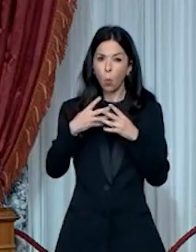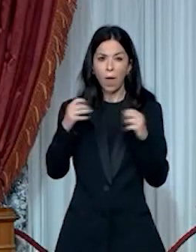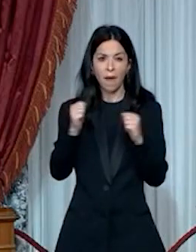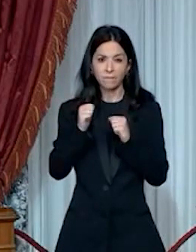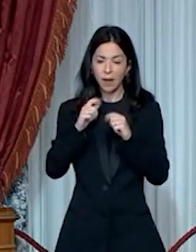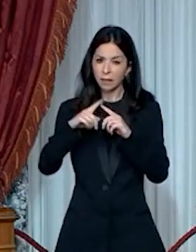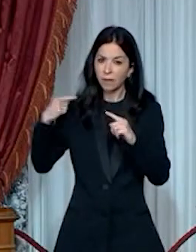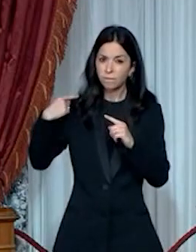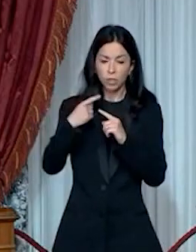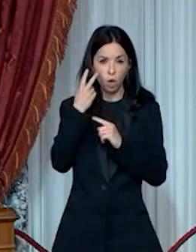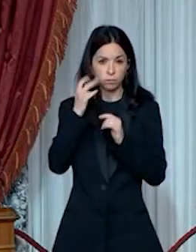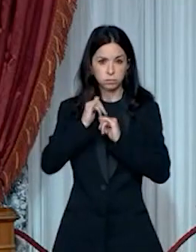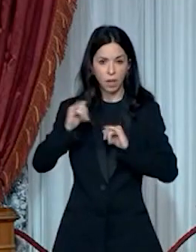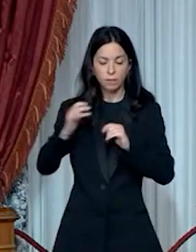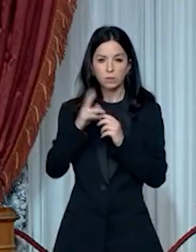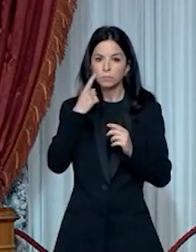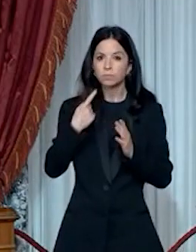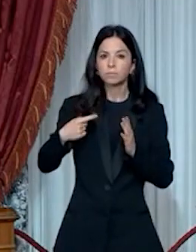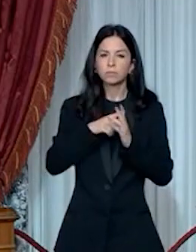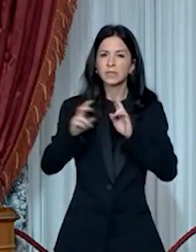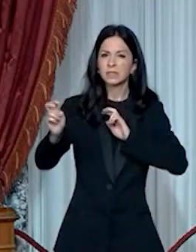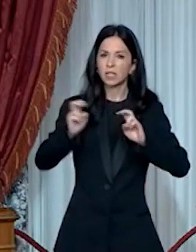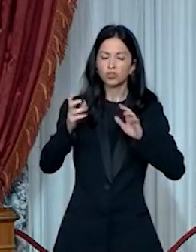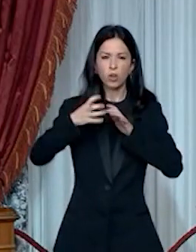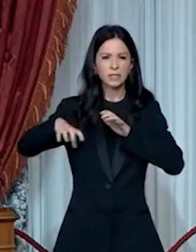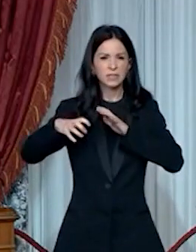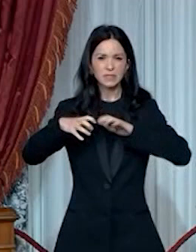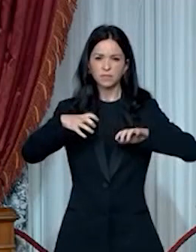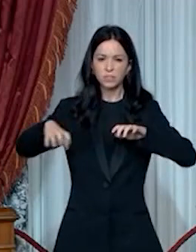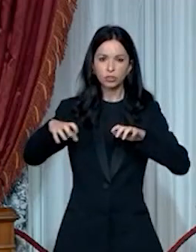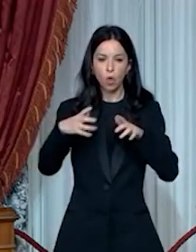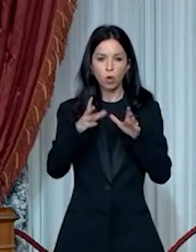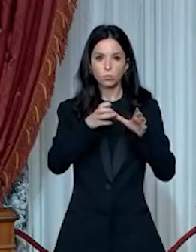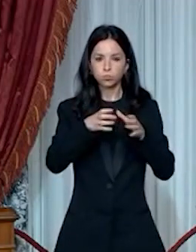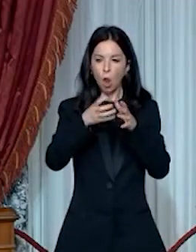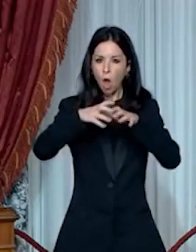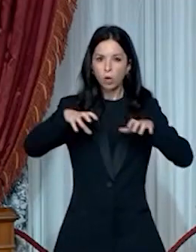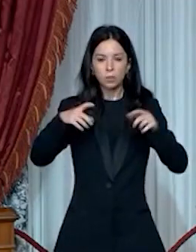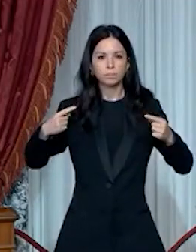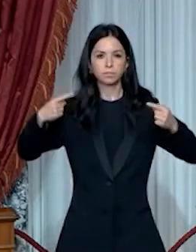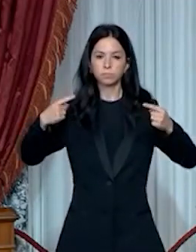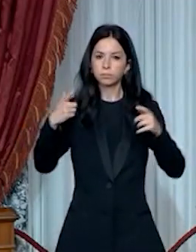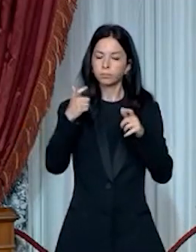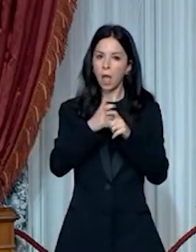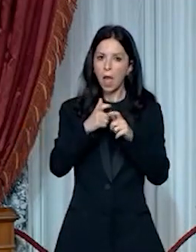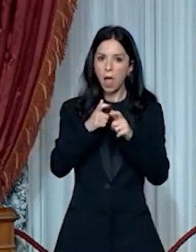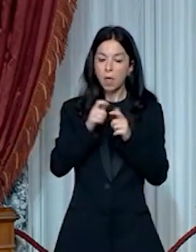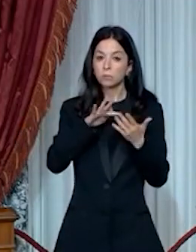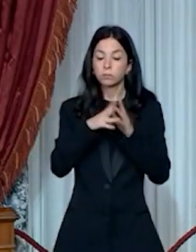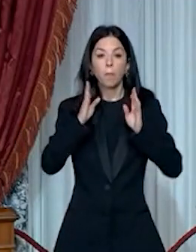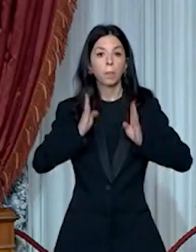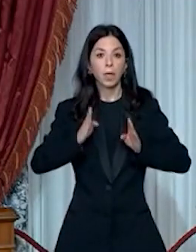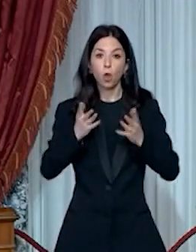Il ritorno a una situazione di tensioni e divisioni tra blocchi contrapposti di paesi rappresenta un pericolo concreto per uno